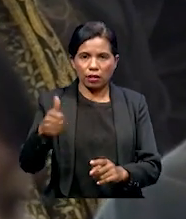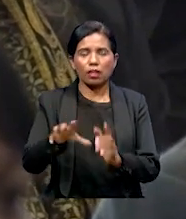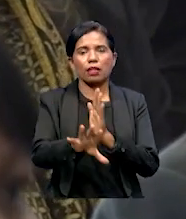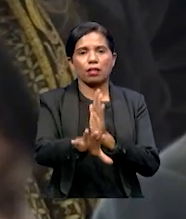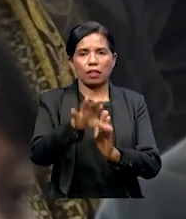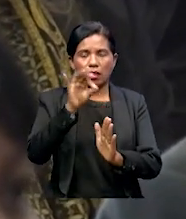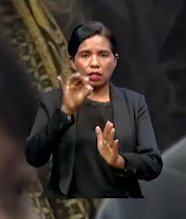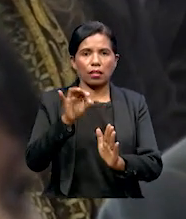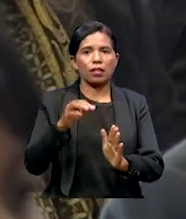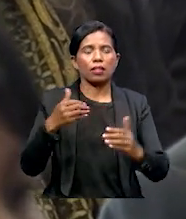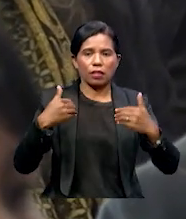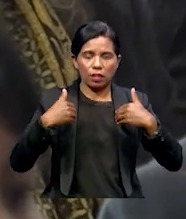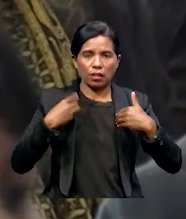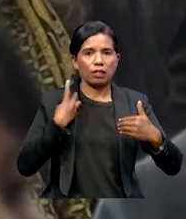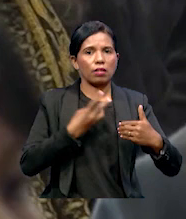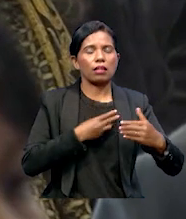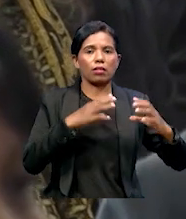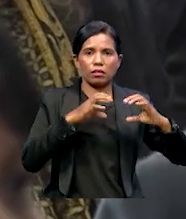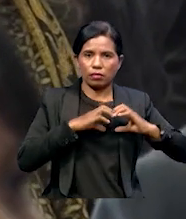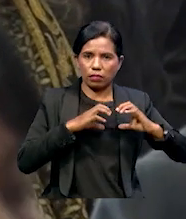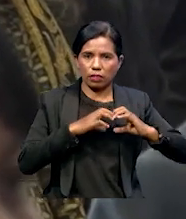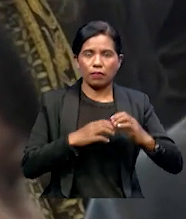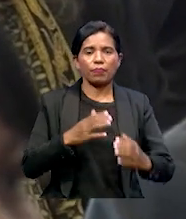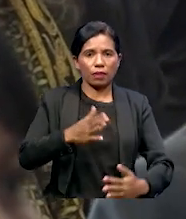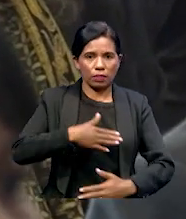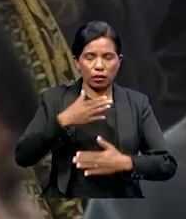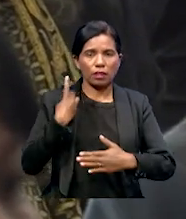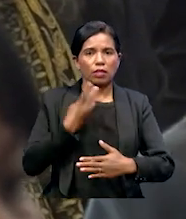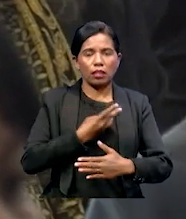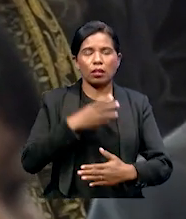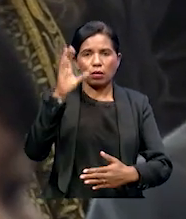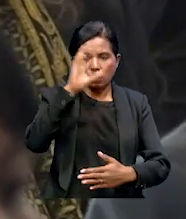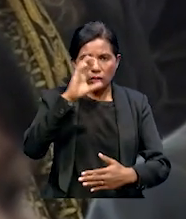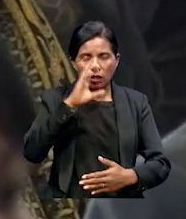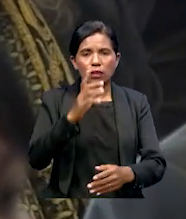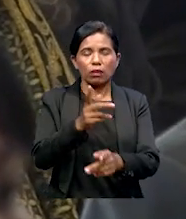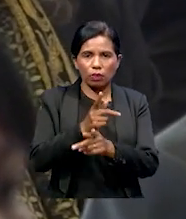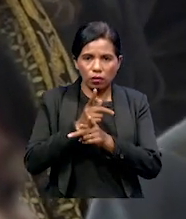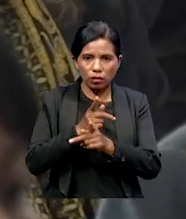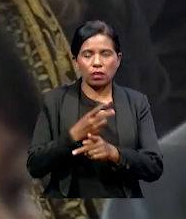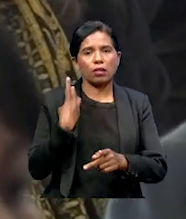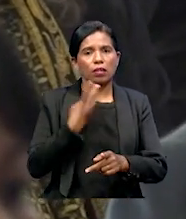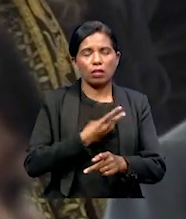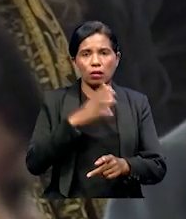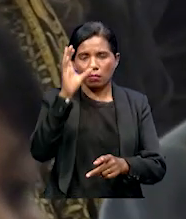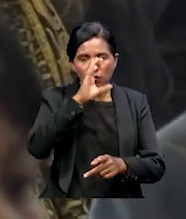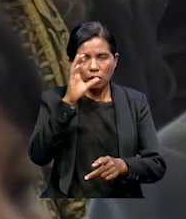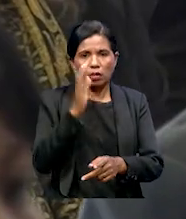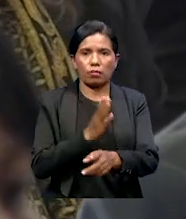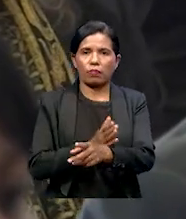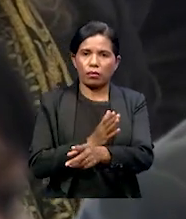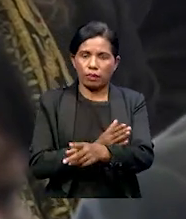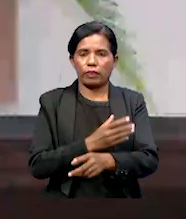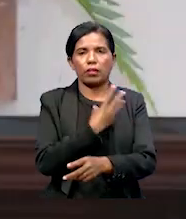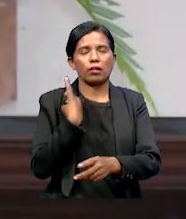ita nefuan. Ik solo kita nema ka no ita buka tu kuida, ita buka tu haburas,